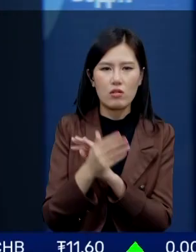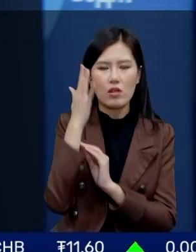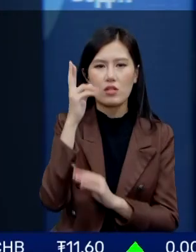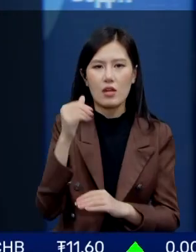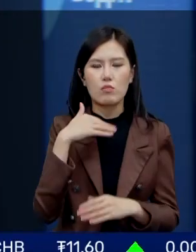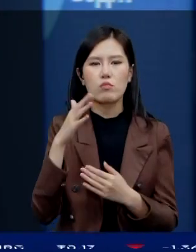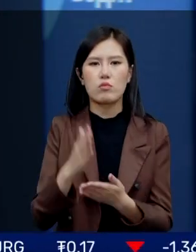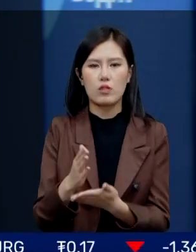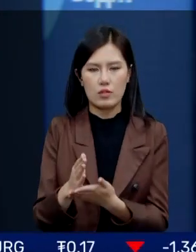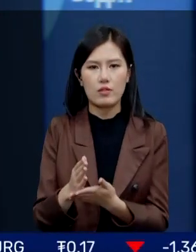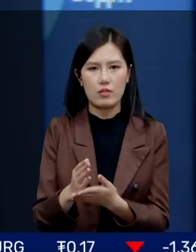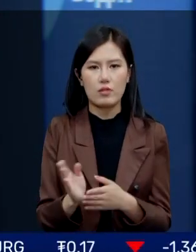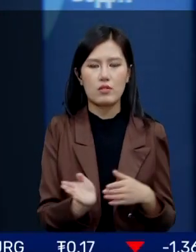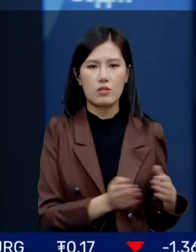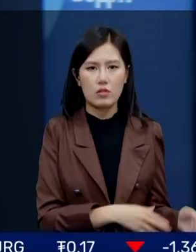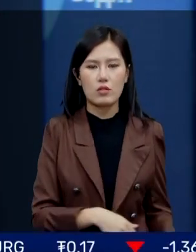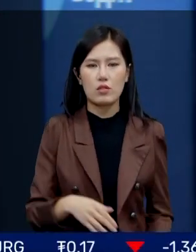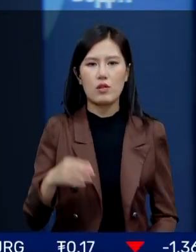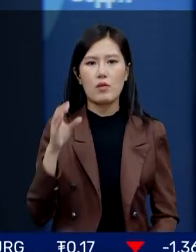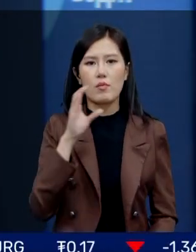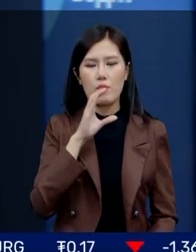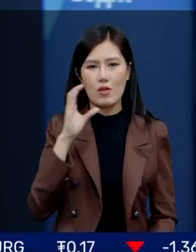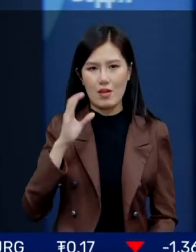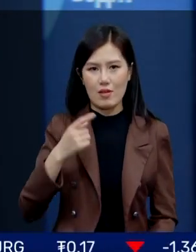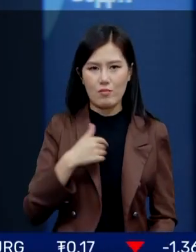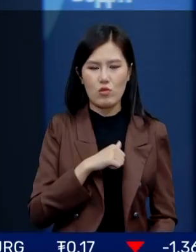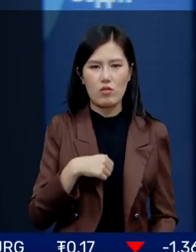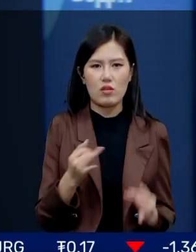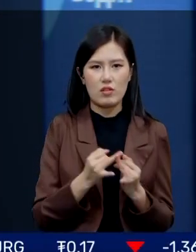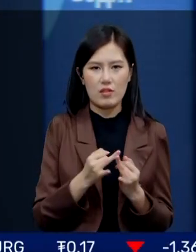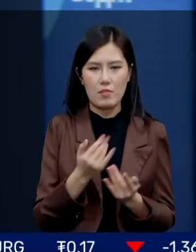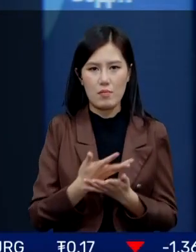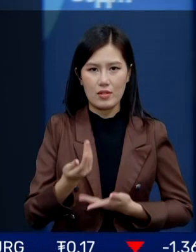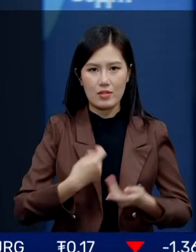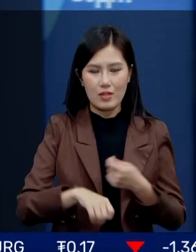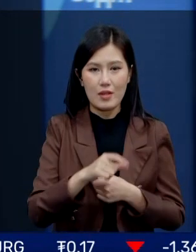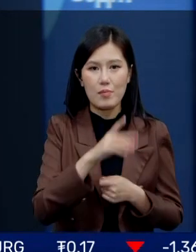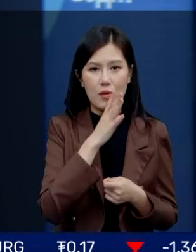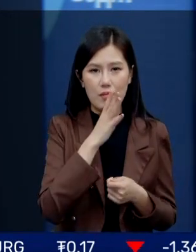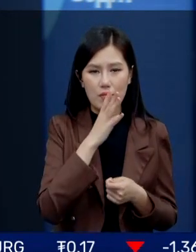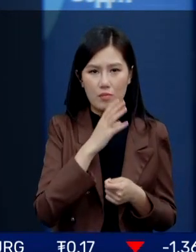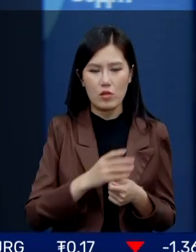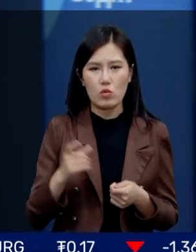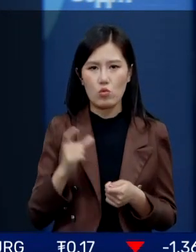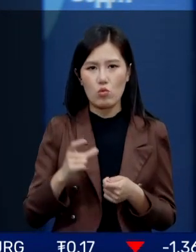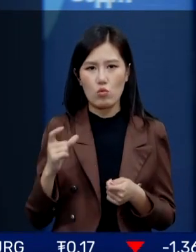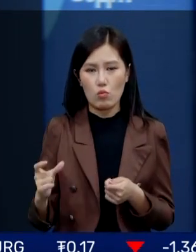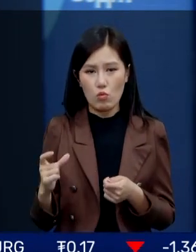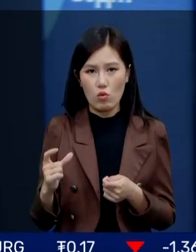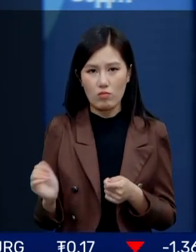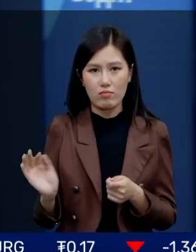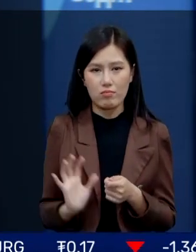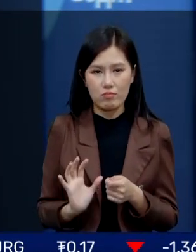За хүний нөөцийн хувьд бол ерөөхдөө цахим хөдөлтөд эргэлж байгаа байгууллагын хүний нөөцийн хувьд мэдээж за колл центр ажиллал бол за колл центрийн